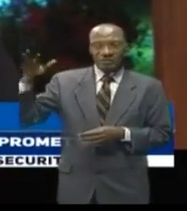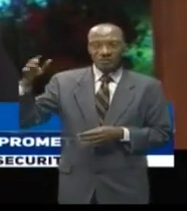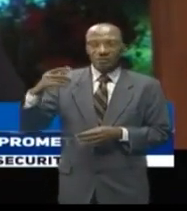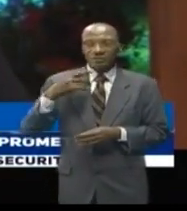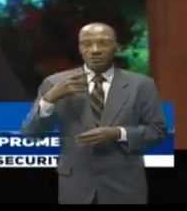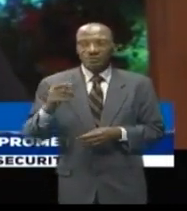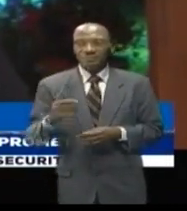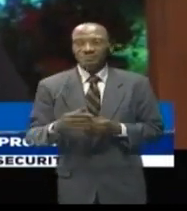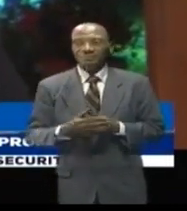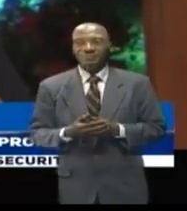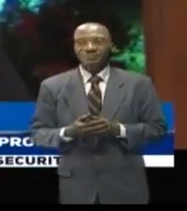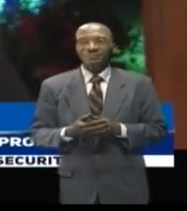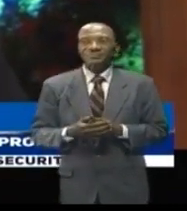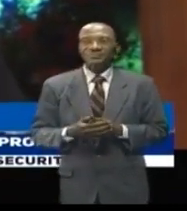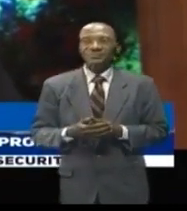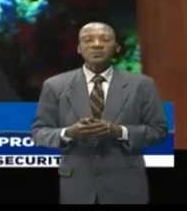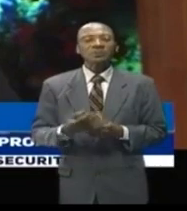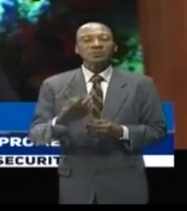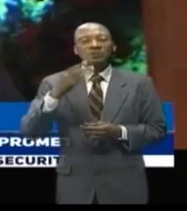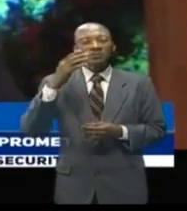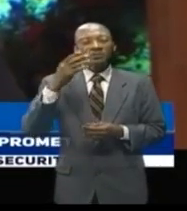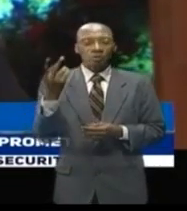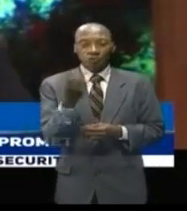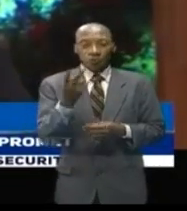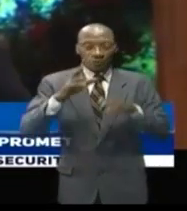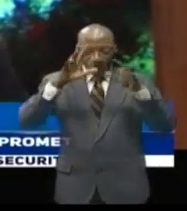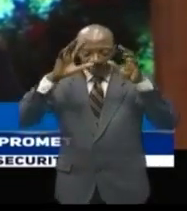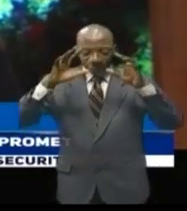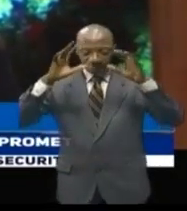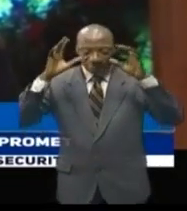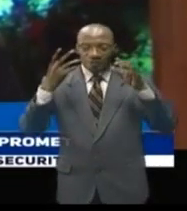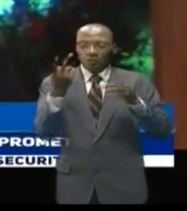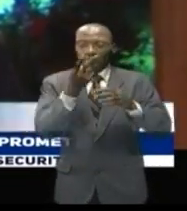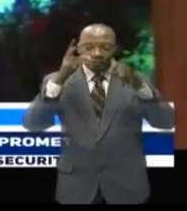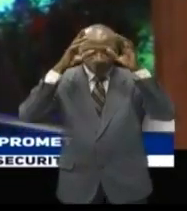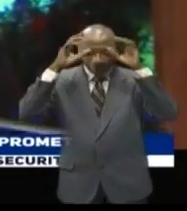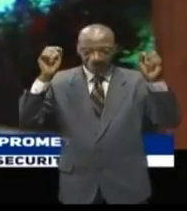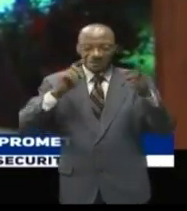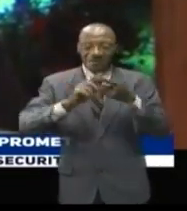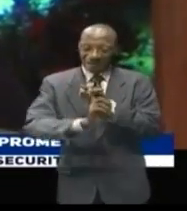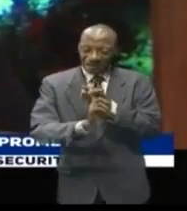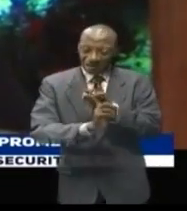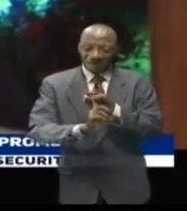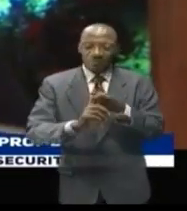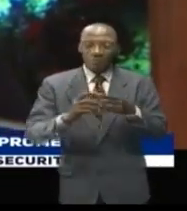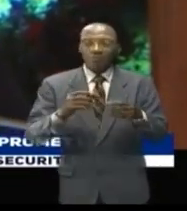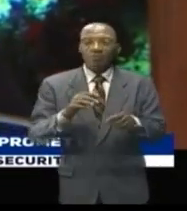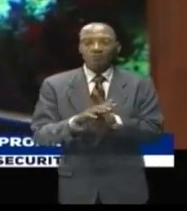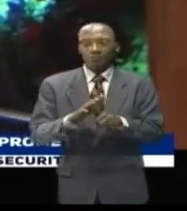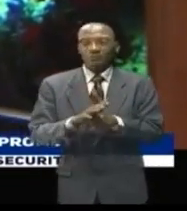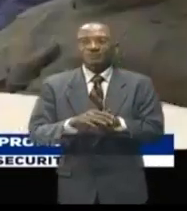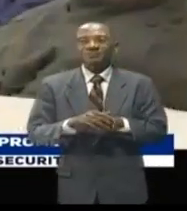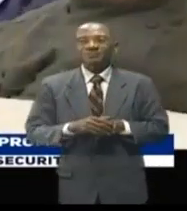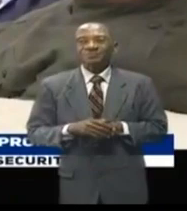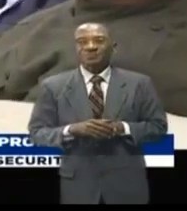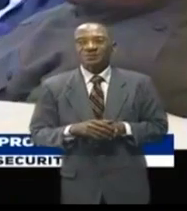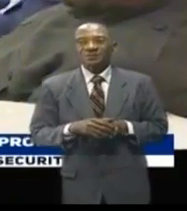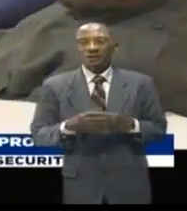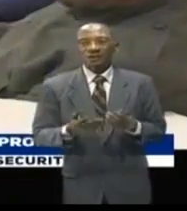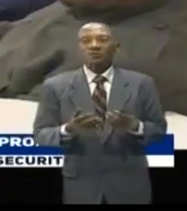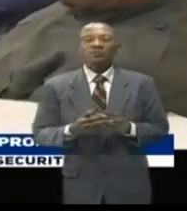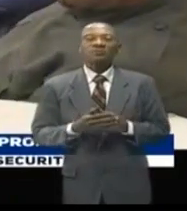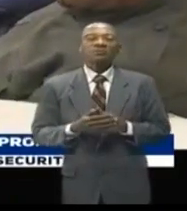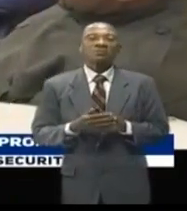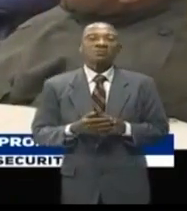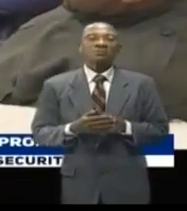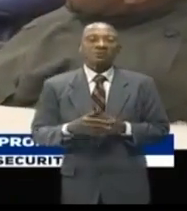que le chef d'État en aussi pour savoir comment est-ce que la Guinée-Bissau PMI est un pays qui